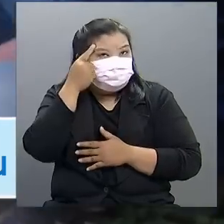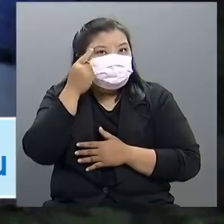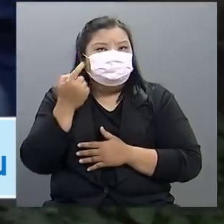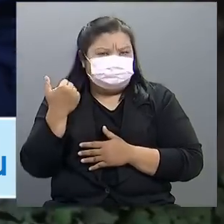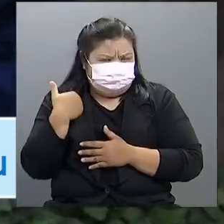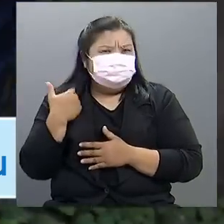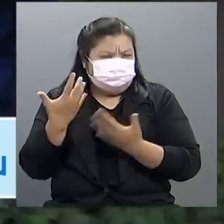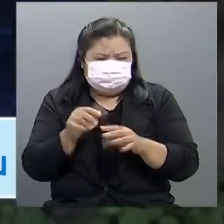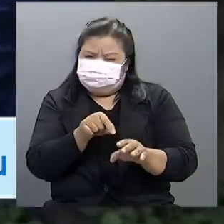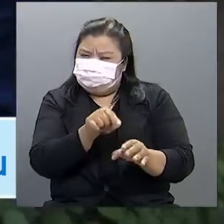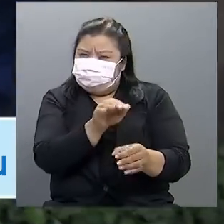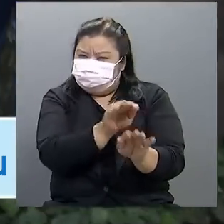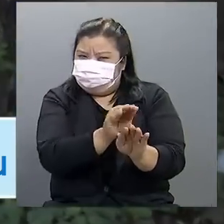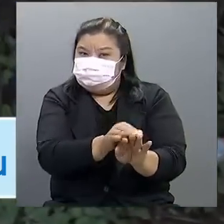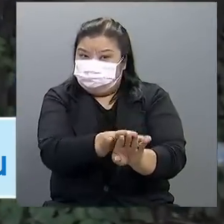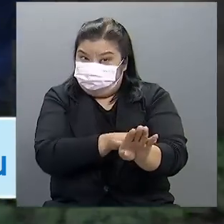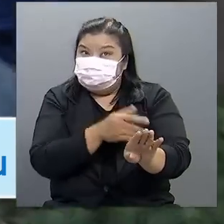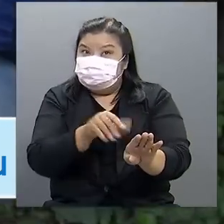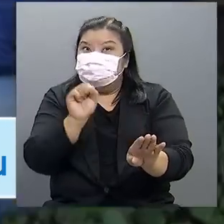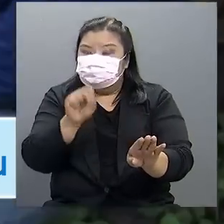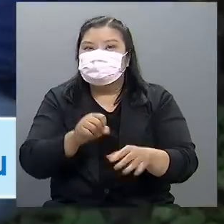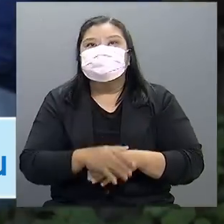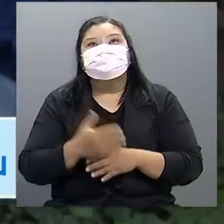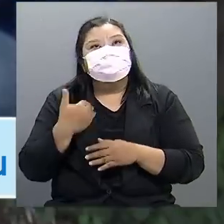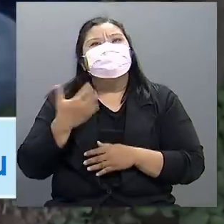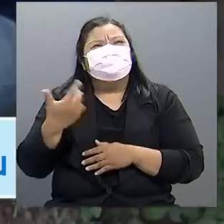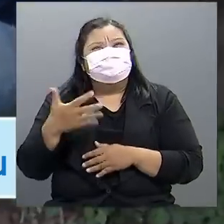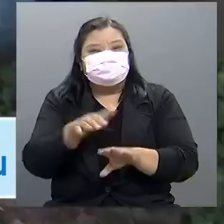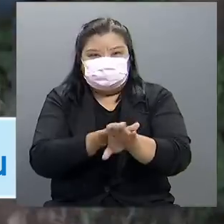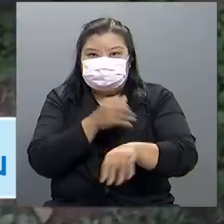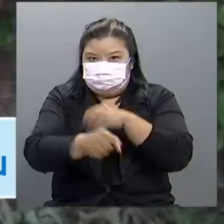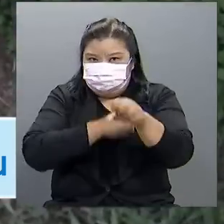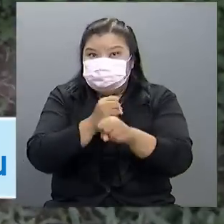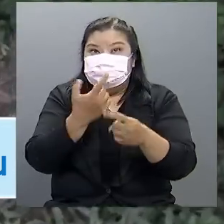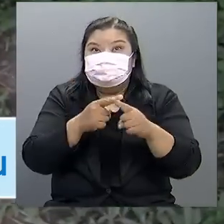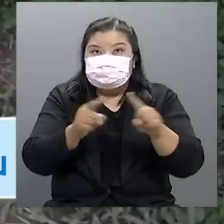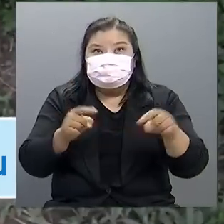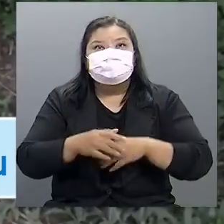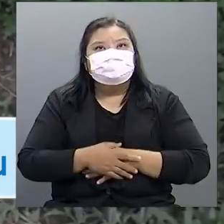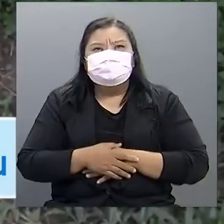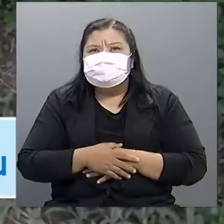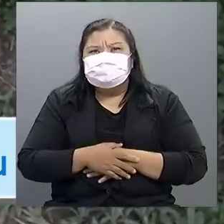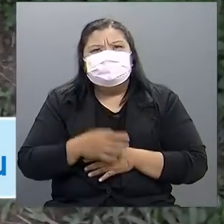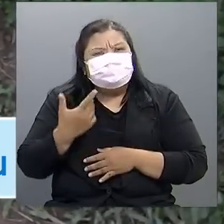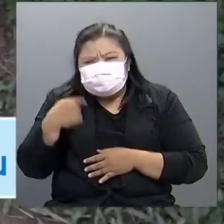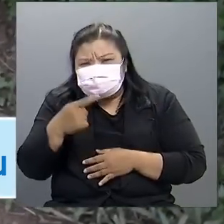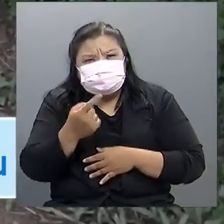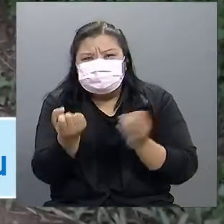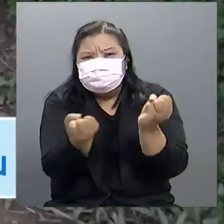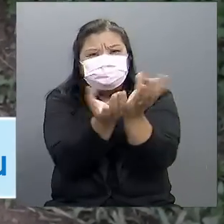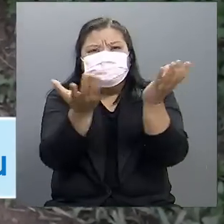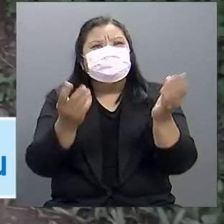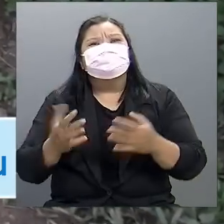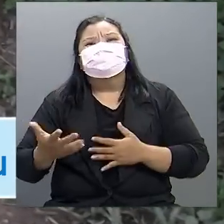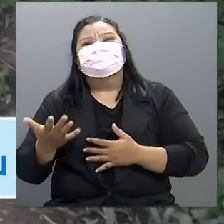เนี่ย คืเขาไมไดพขเจอนะคือเจอหลายปีแล้วนะคะแต่ยังไม่มเจ้าน่ที่ไปทำลายสะทีชาบ้านบอกท